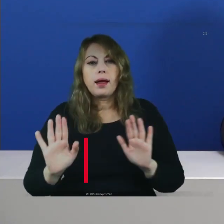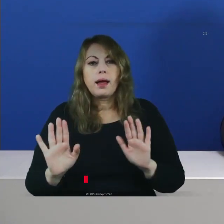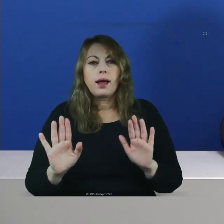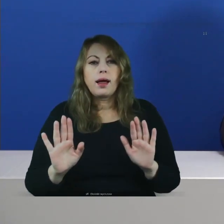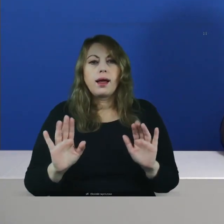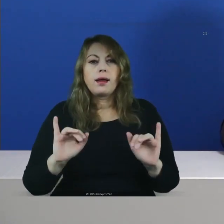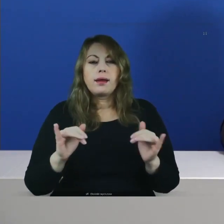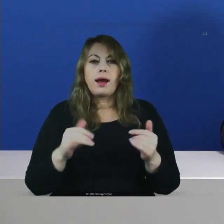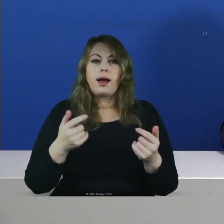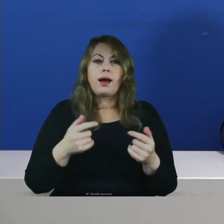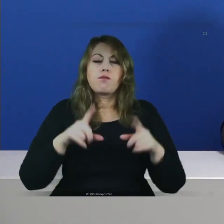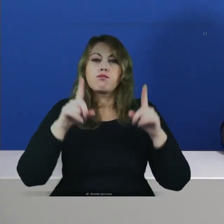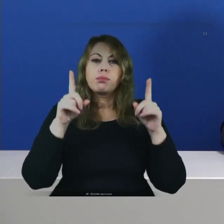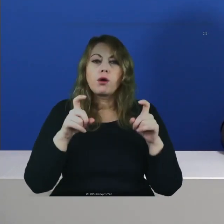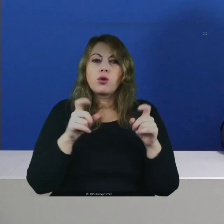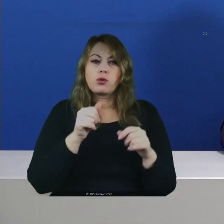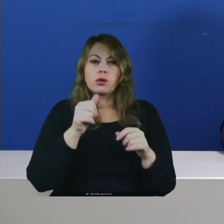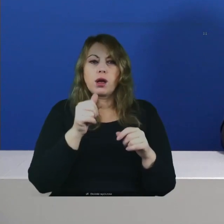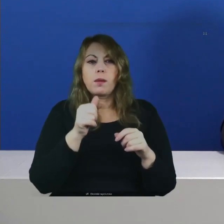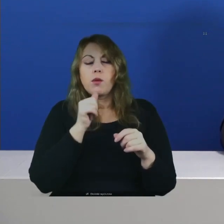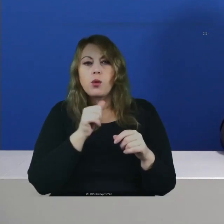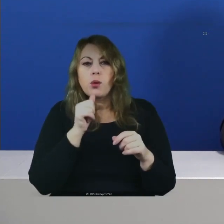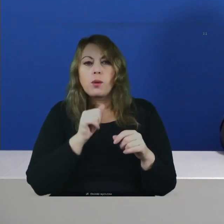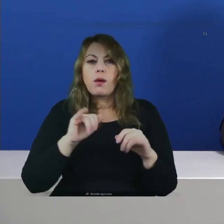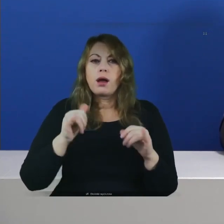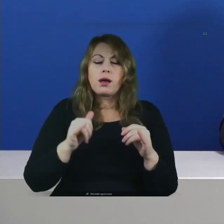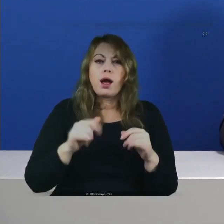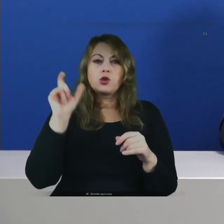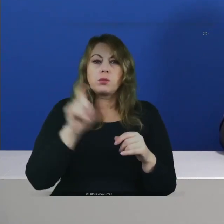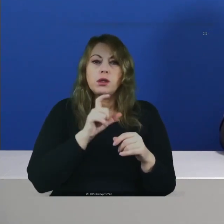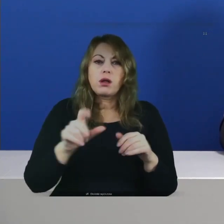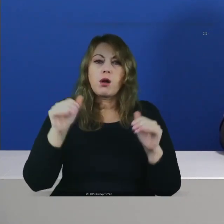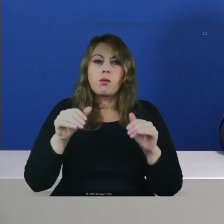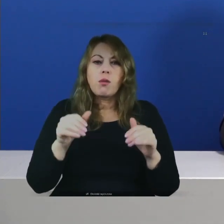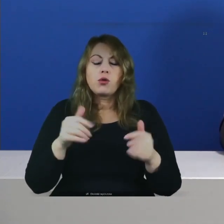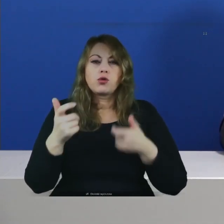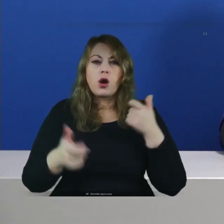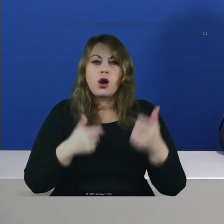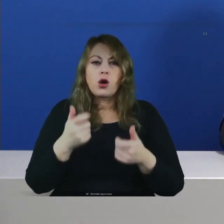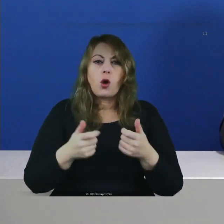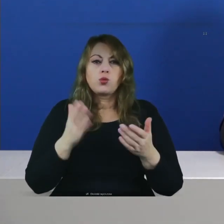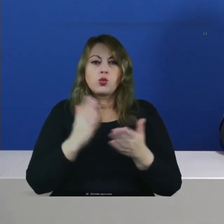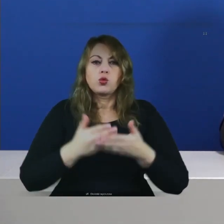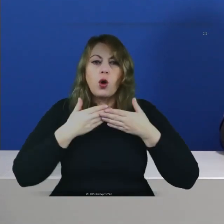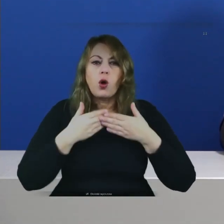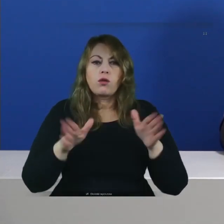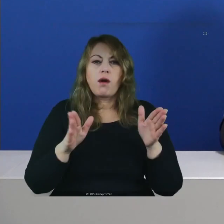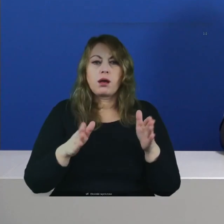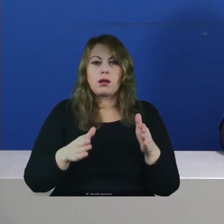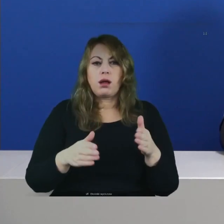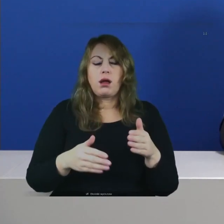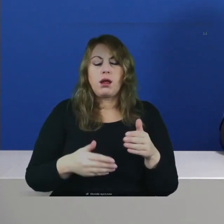treningu, by ten szpital mógł rozpocząć swoją aktywność już pod koniec miesiąca.